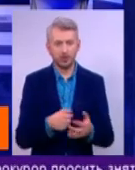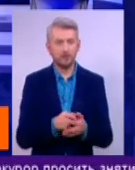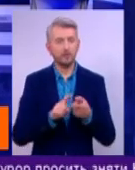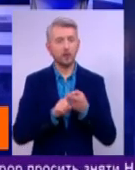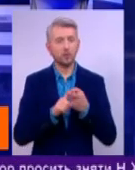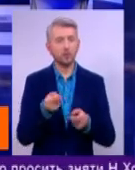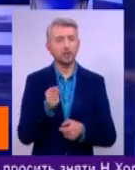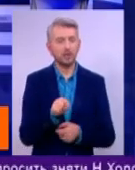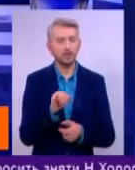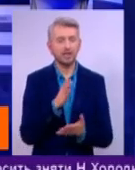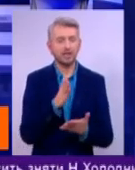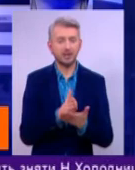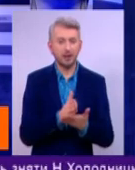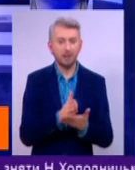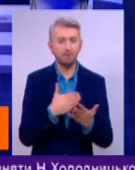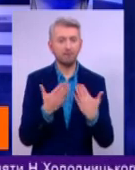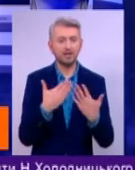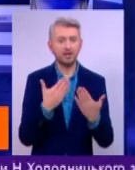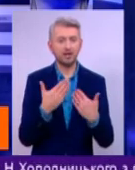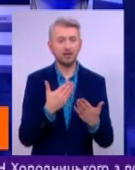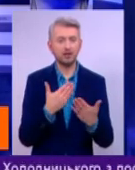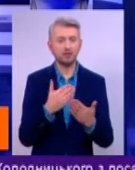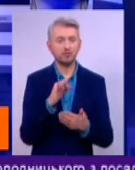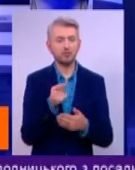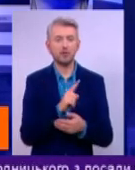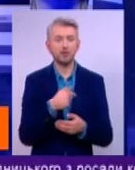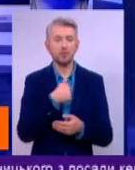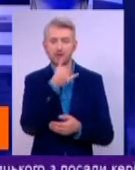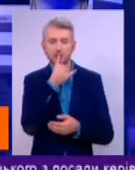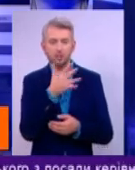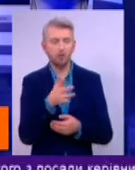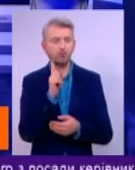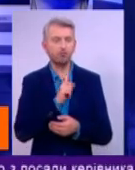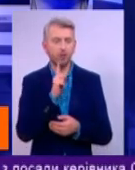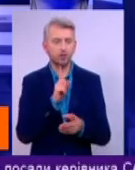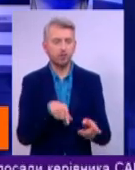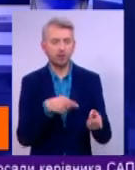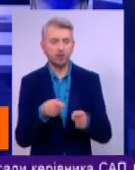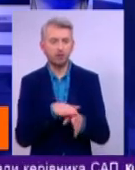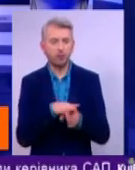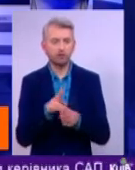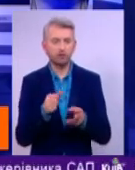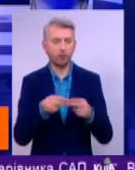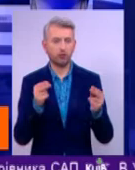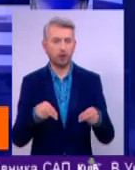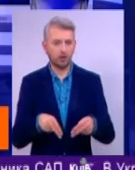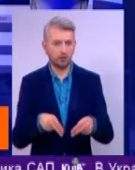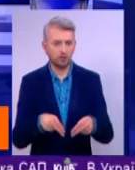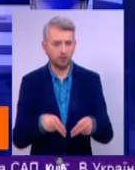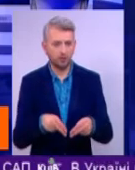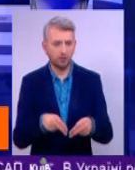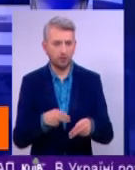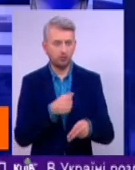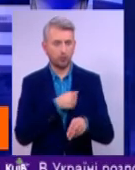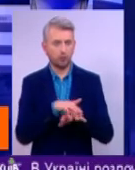з цим і є підхід відносно того, що ми не можемо поки ще перейти повністю на контракт по